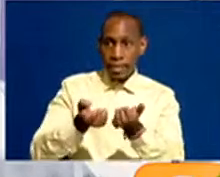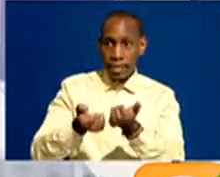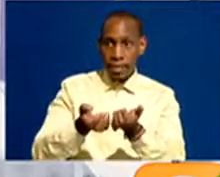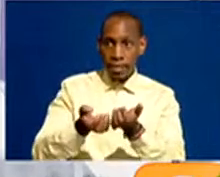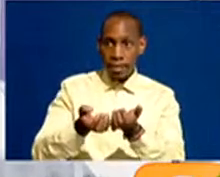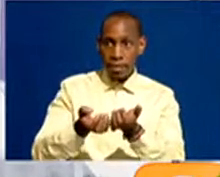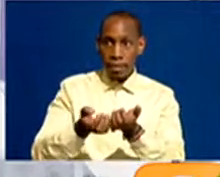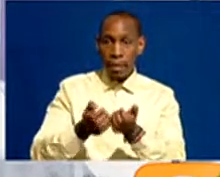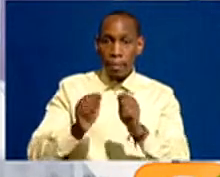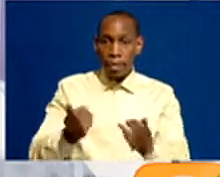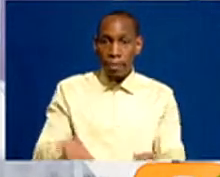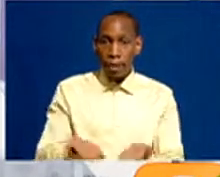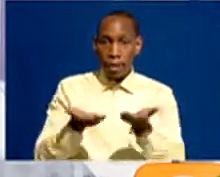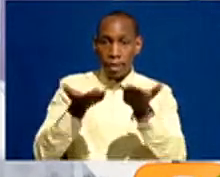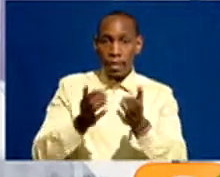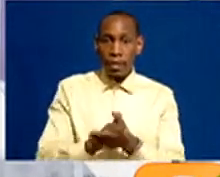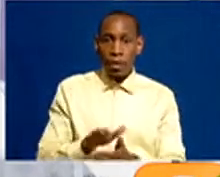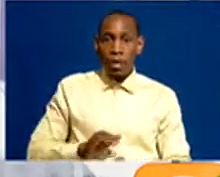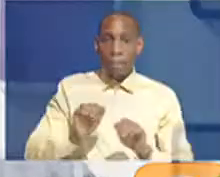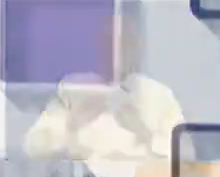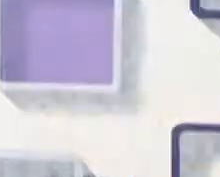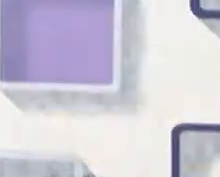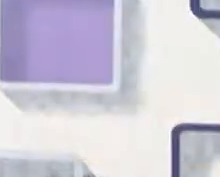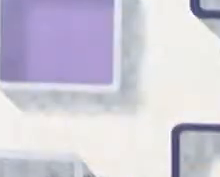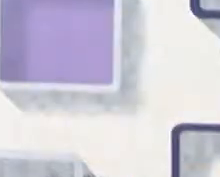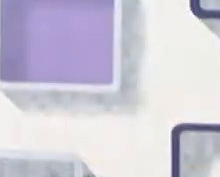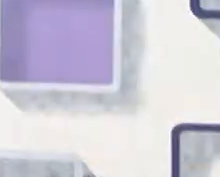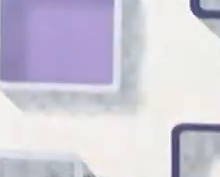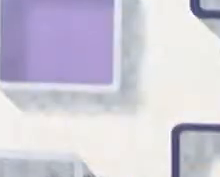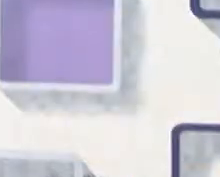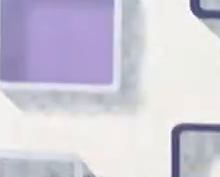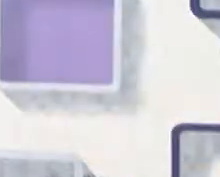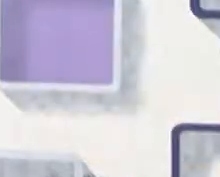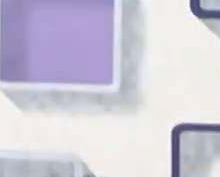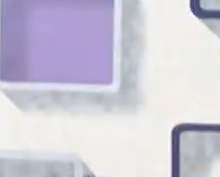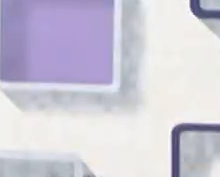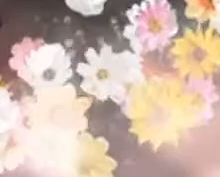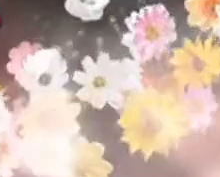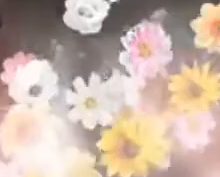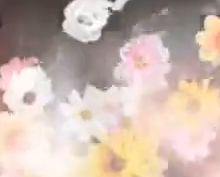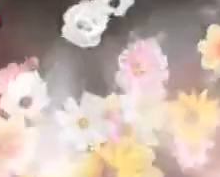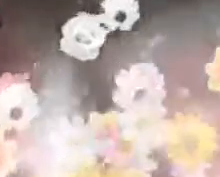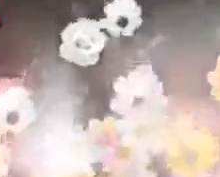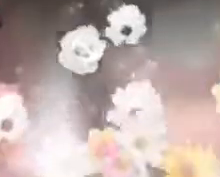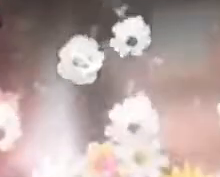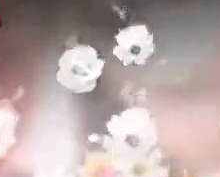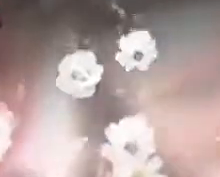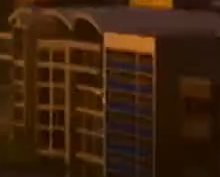na utainuka. Wanawake wanaweza zaidi. Manake pia mimi nimetoboa na nimeweza.